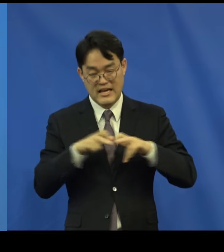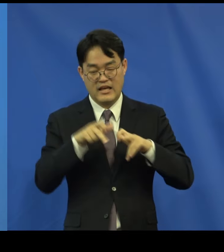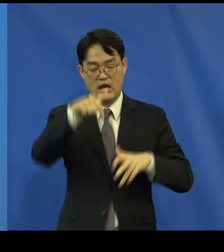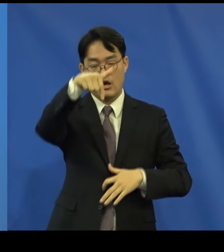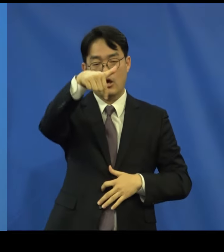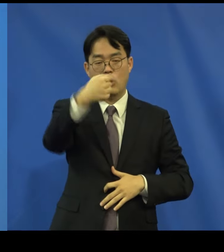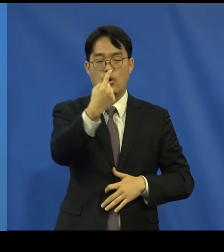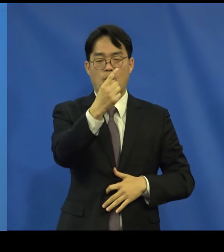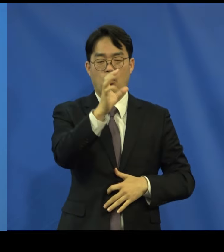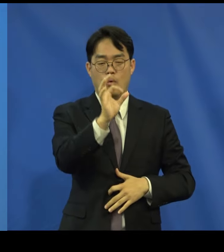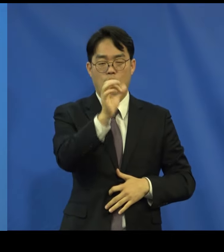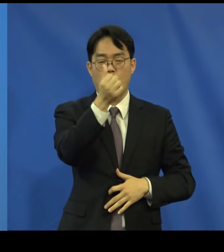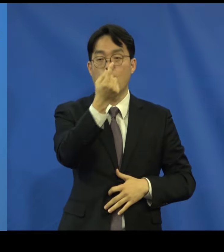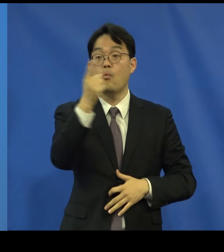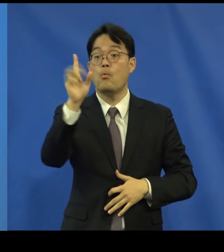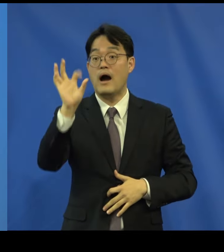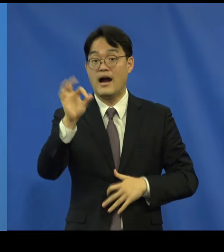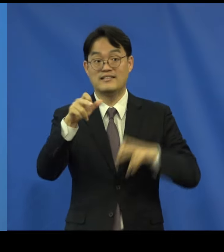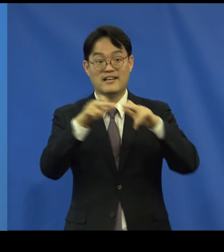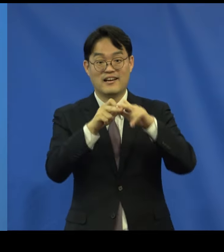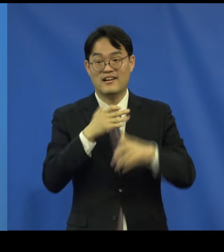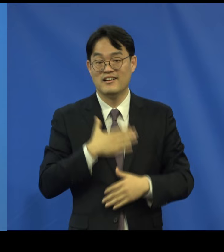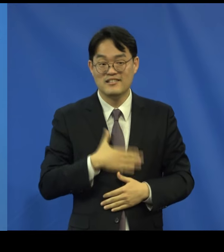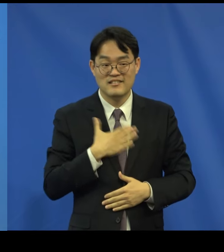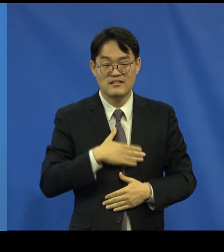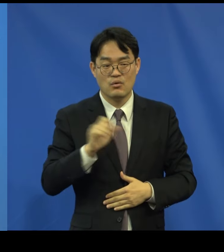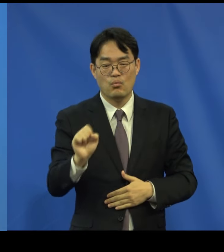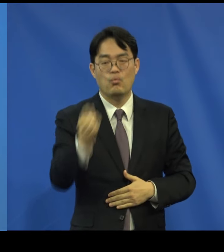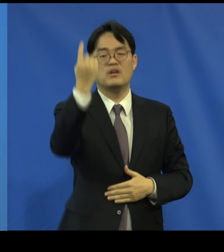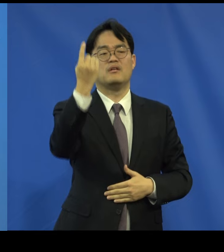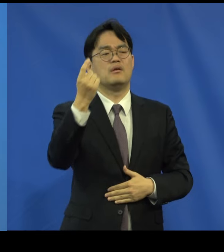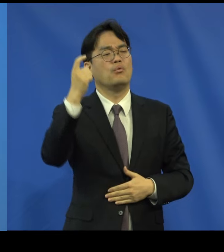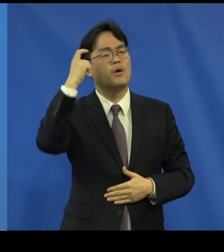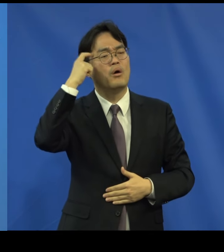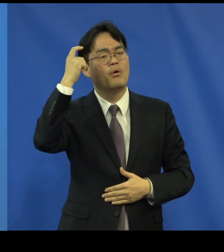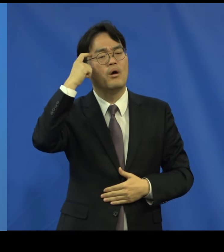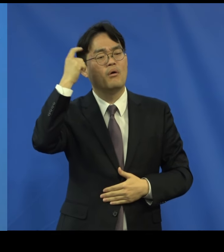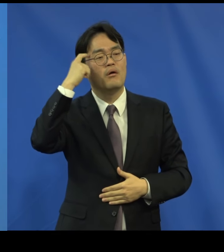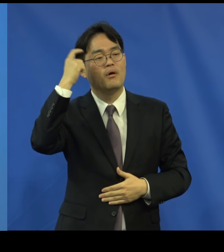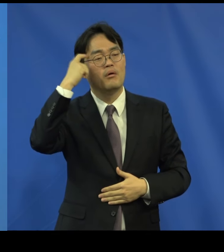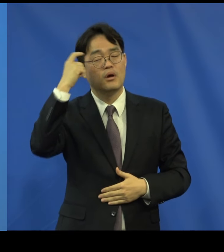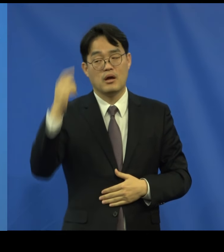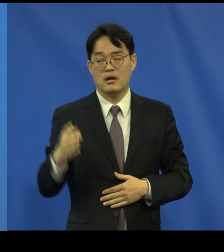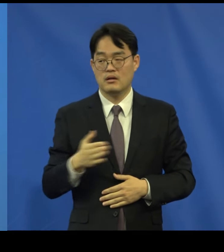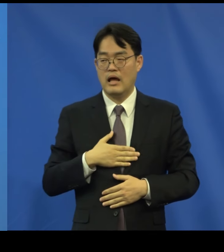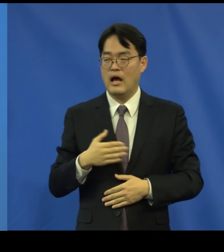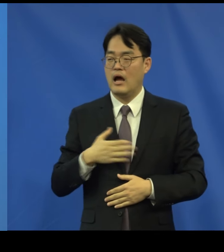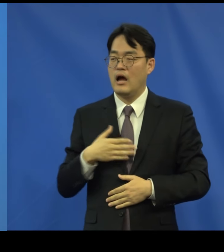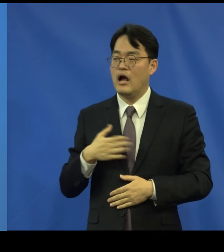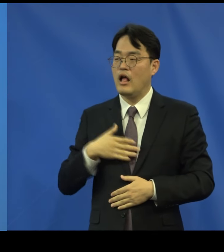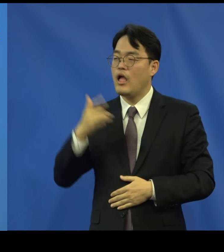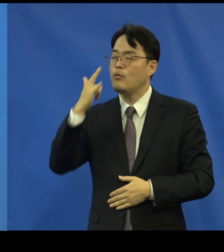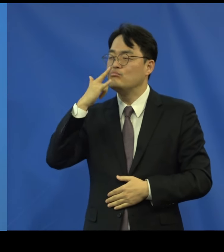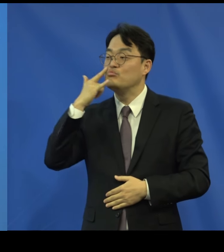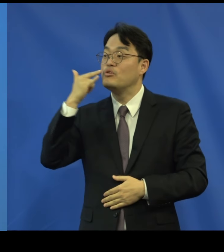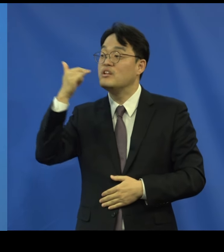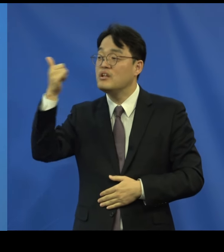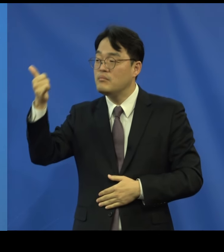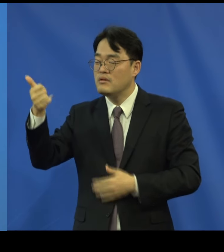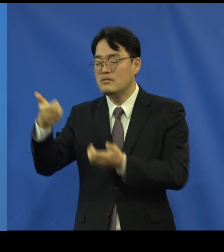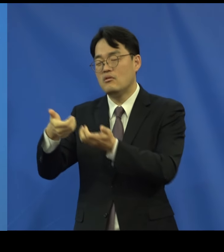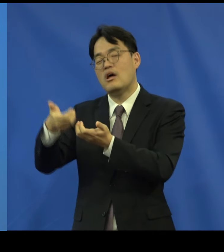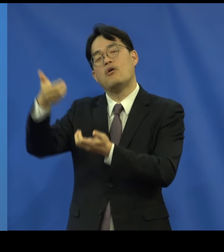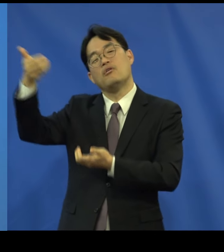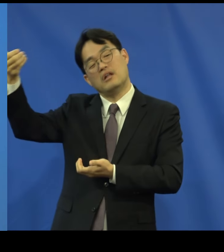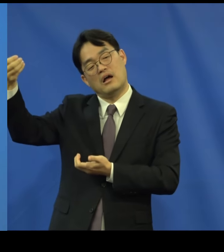공황장애의 원인 중에 하나도 뭐가 있는가 하면 주로 부모의 빈자리가 원인으로 다뤄지는 경우가